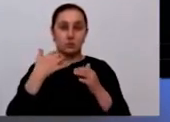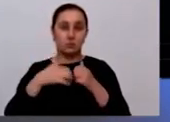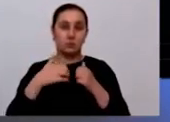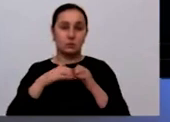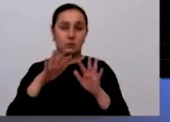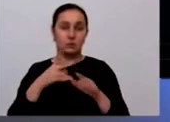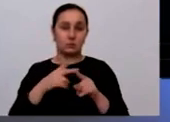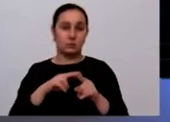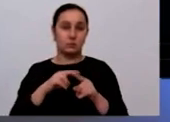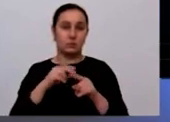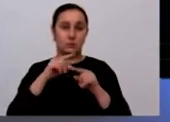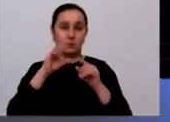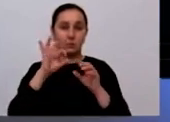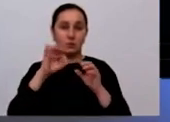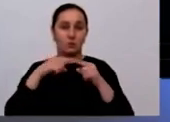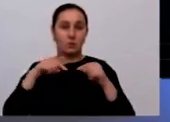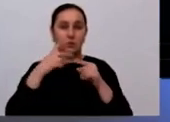qismiga abyom chiqarib bermoqda.